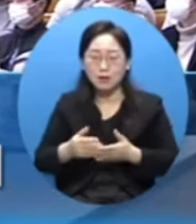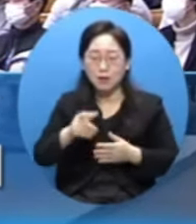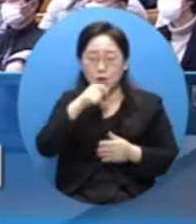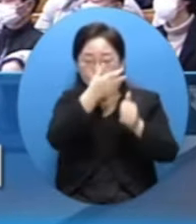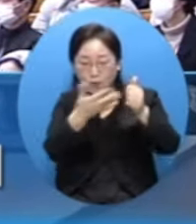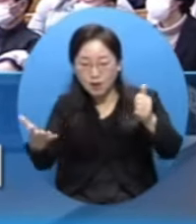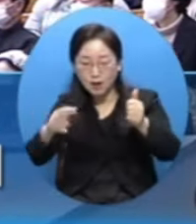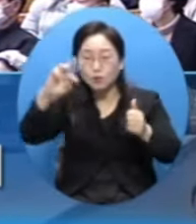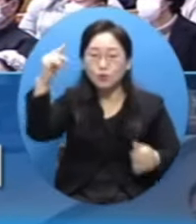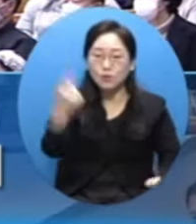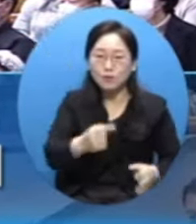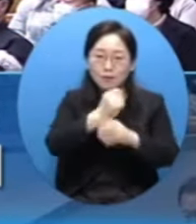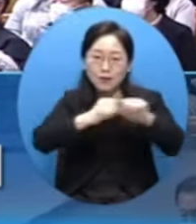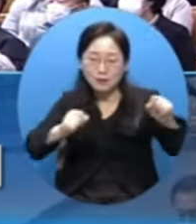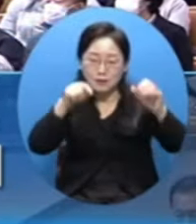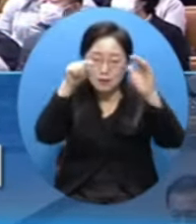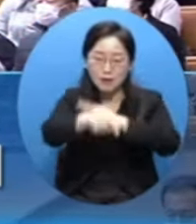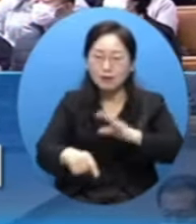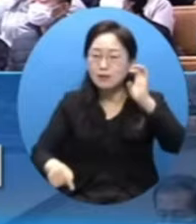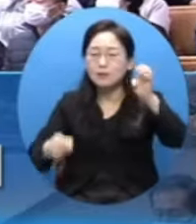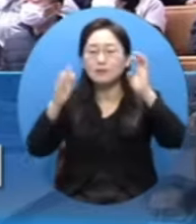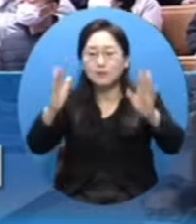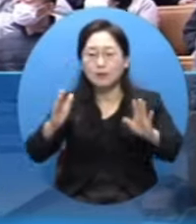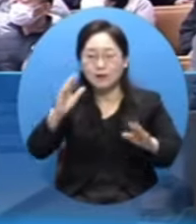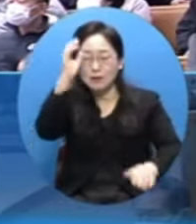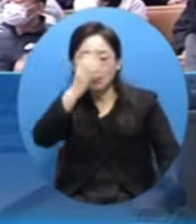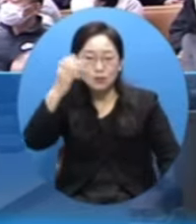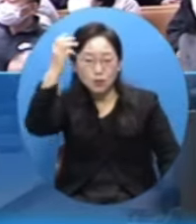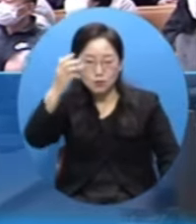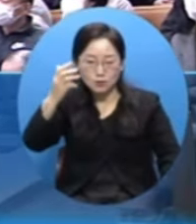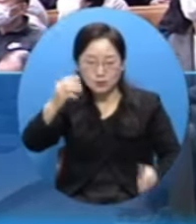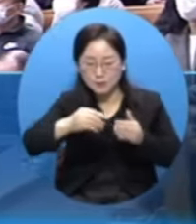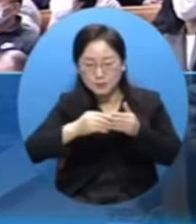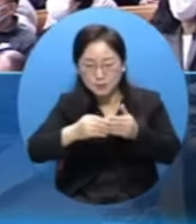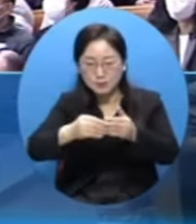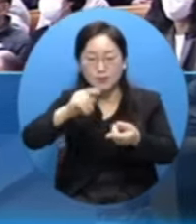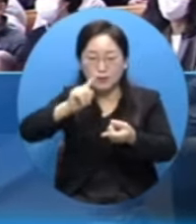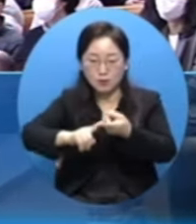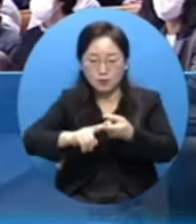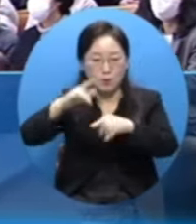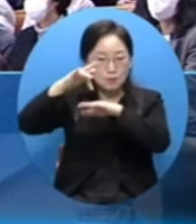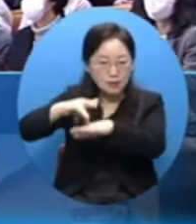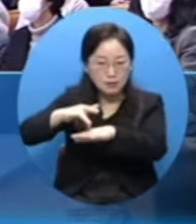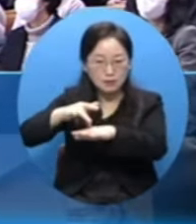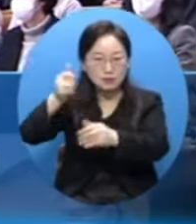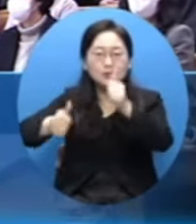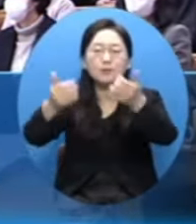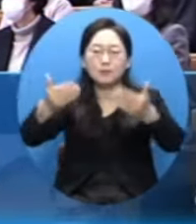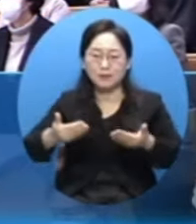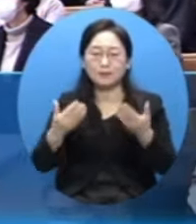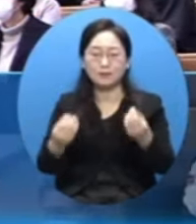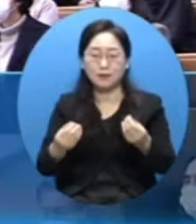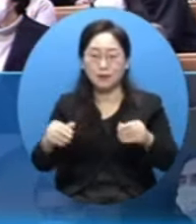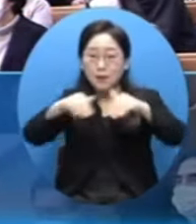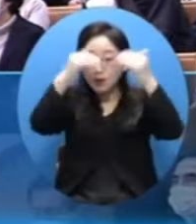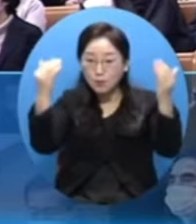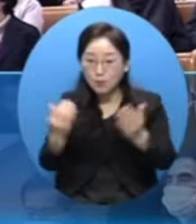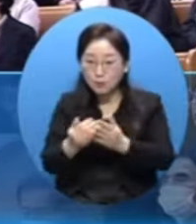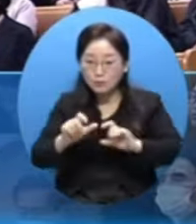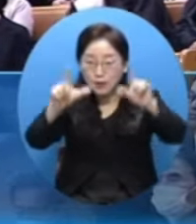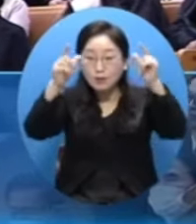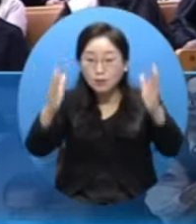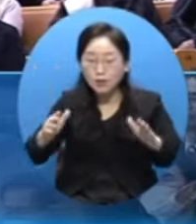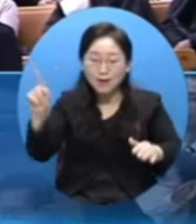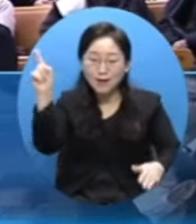돌아오사 광야에서 40일 동안 성령에게 이끌리시며 마귀에게 시험을 받으시더라. 이 모든 날에